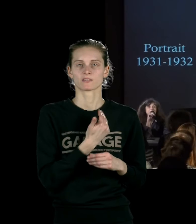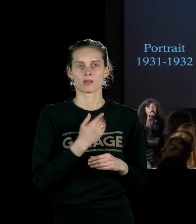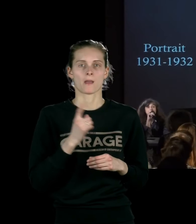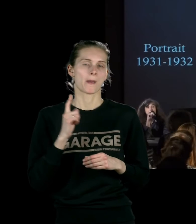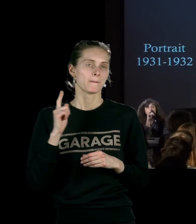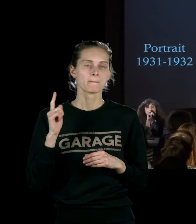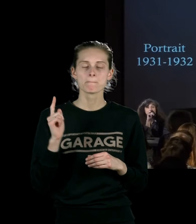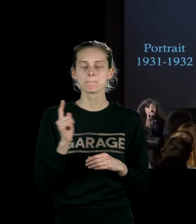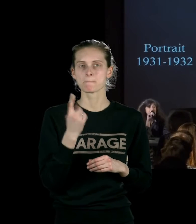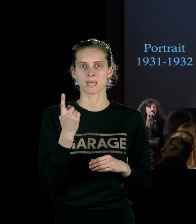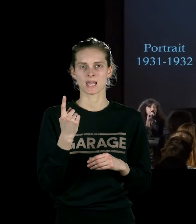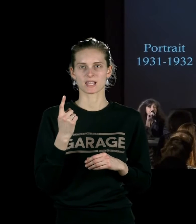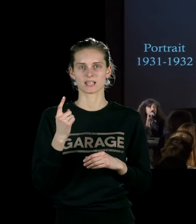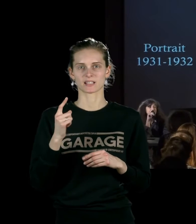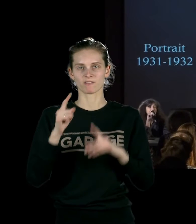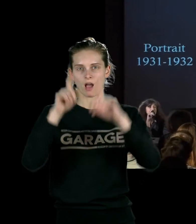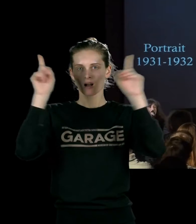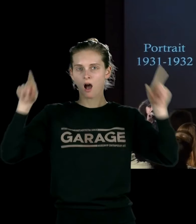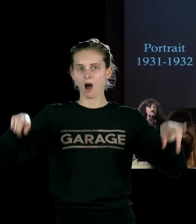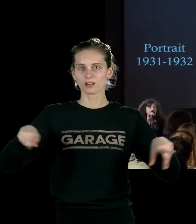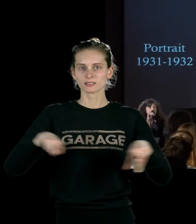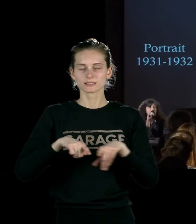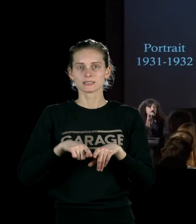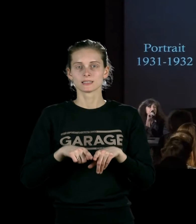первых портретов, который сделал Бэкон.